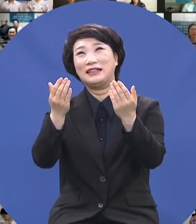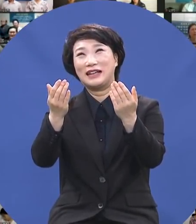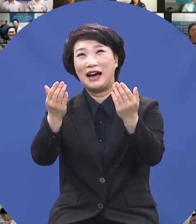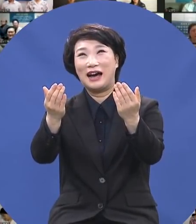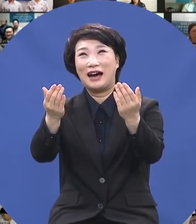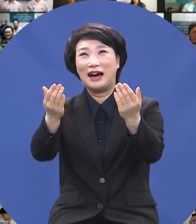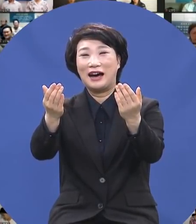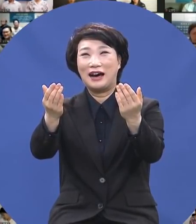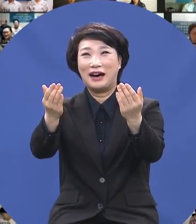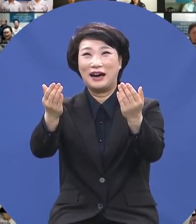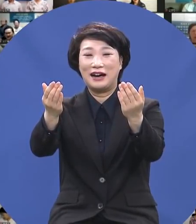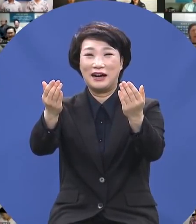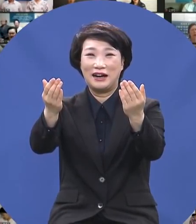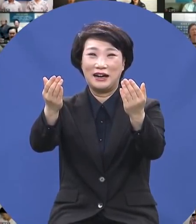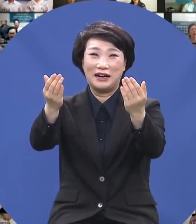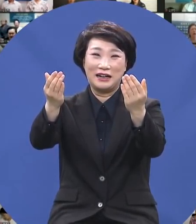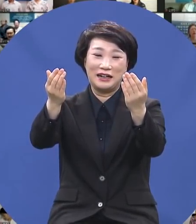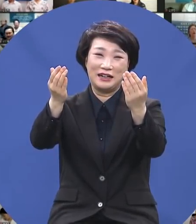감사합니다.